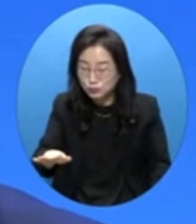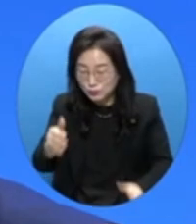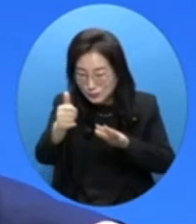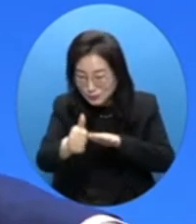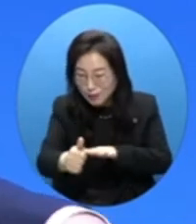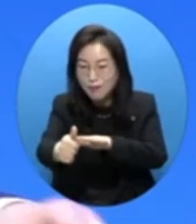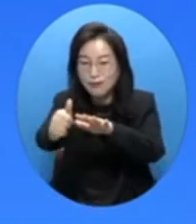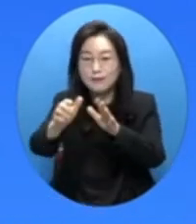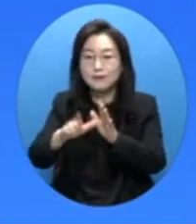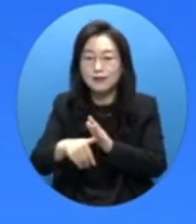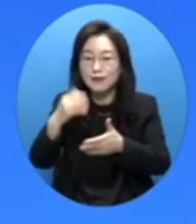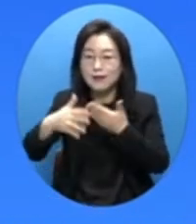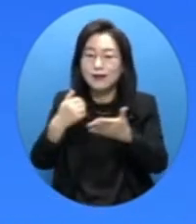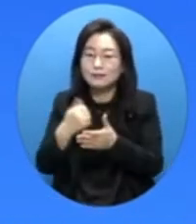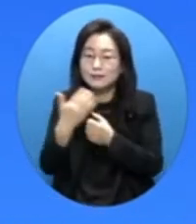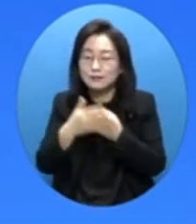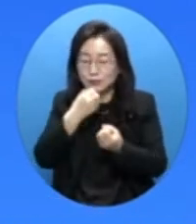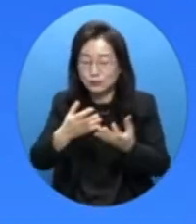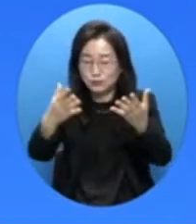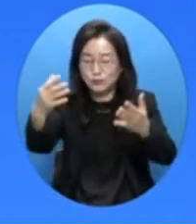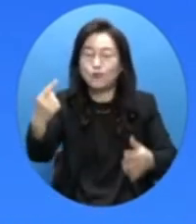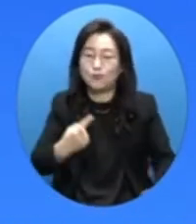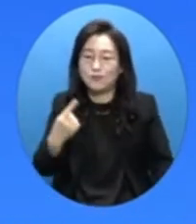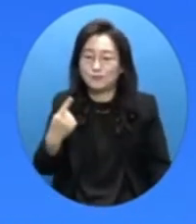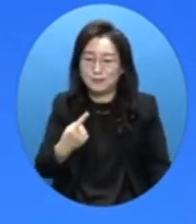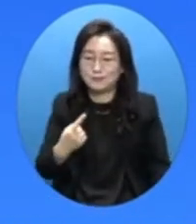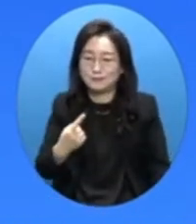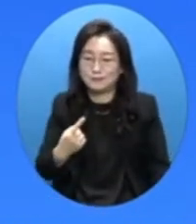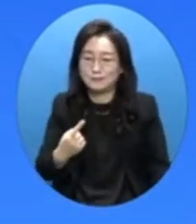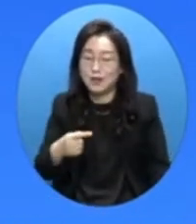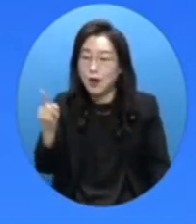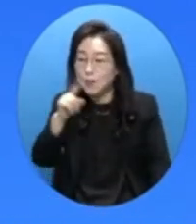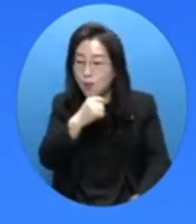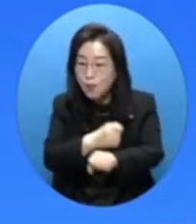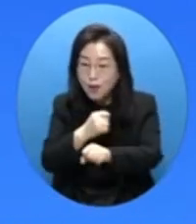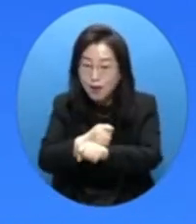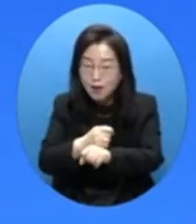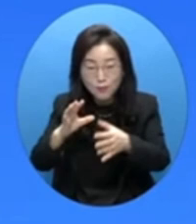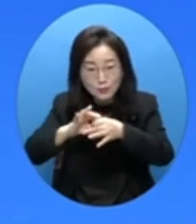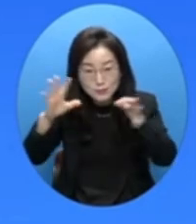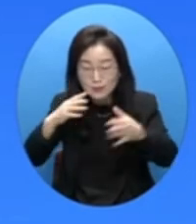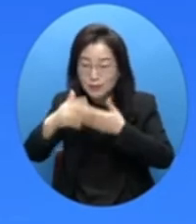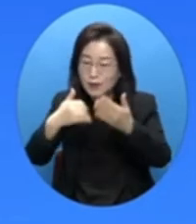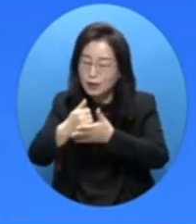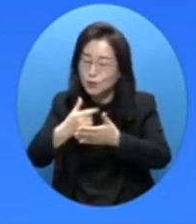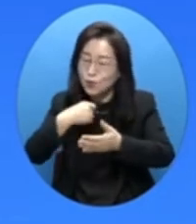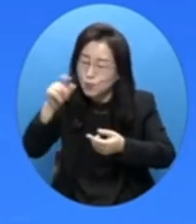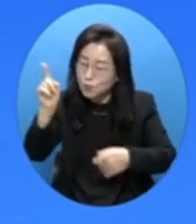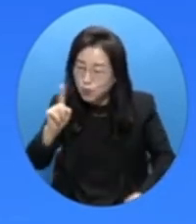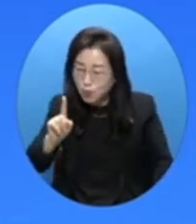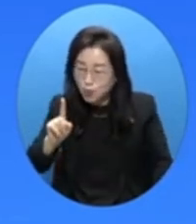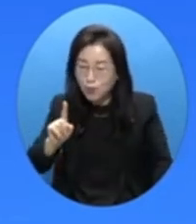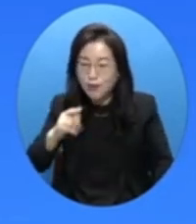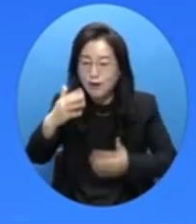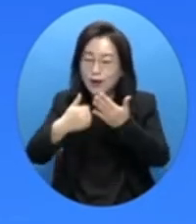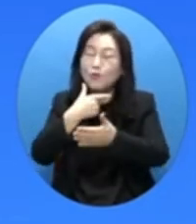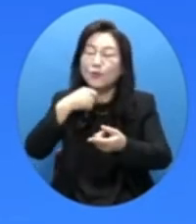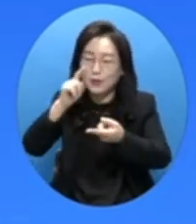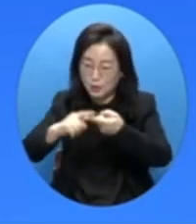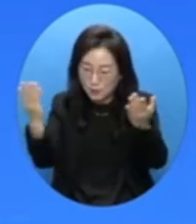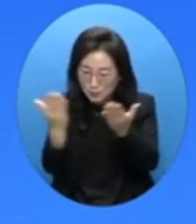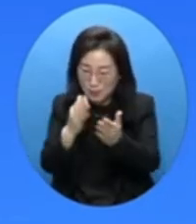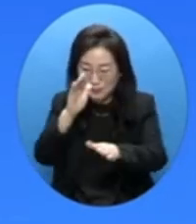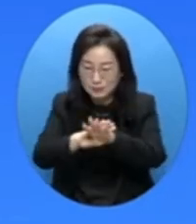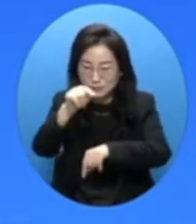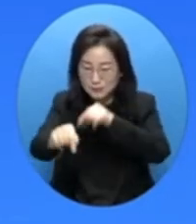대로 따라갈 때 하나님의 은혜와 축복이 임하게 되는 것입니다 무엇을 하든지 할미 뜻이 어딘가를 먼저 살기고 하나님의 뜻을 실천할 때 하나님의